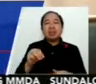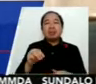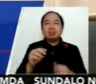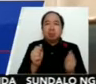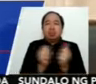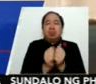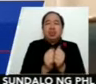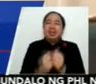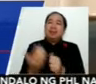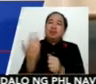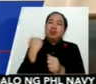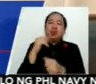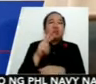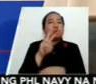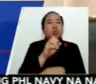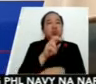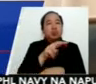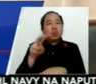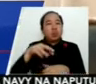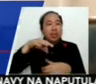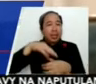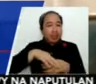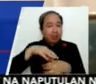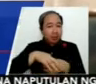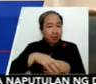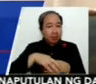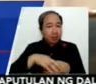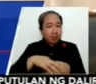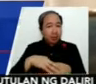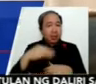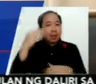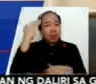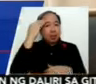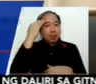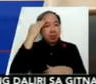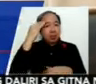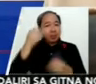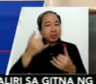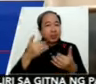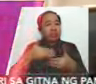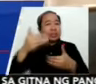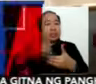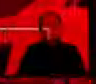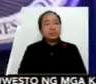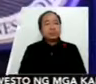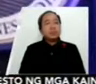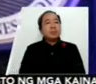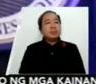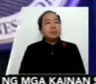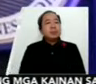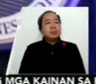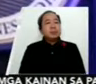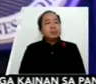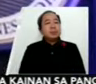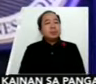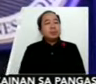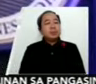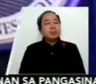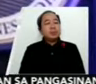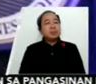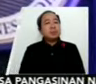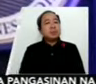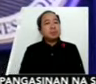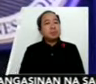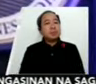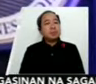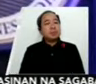then tandem of Bongbong Sara during the 2022 elections. And then humanang elections, may daog na min. Mel, maliban sa anunsyo,